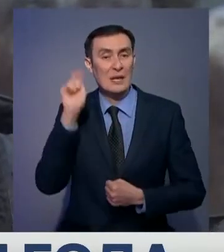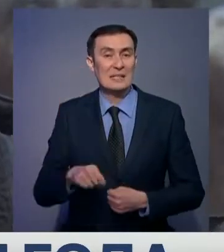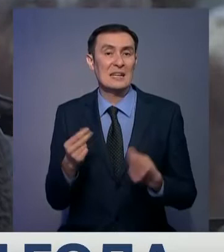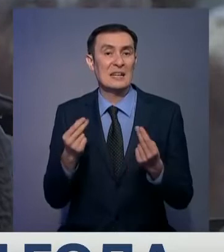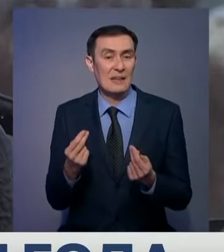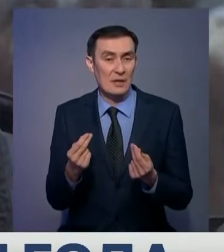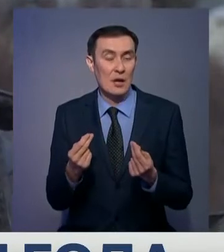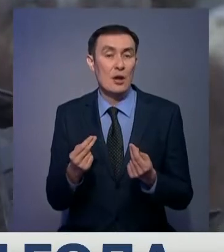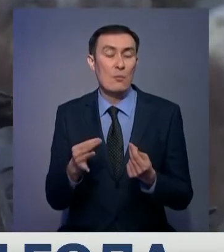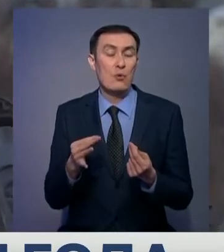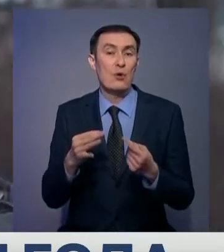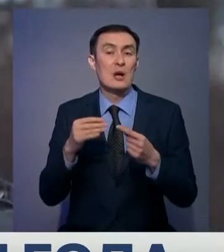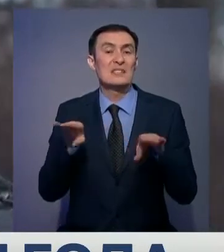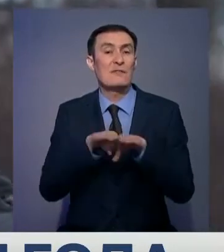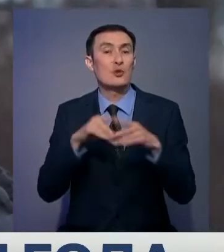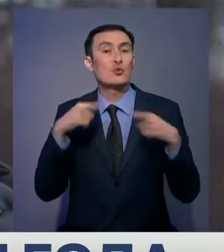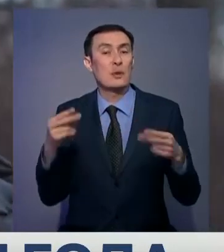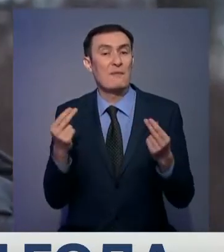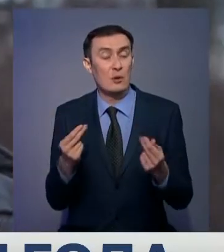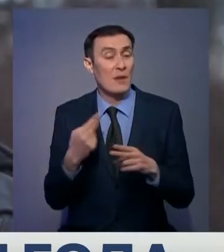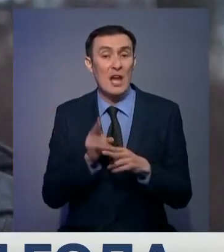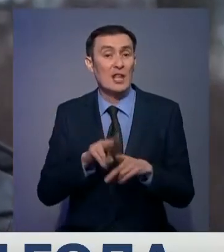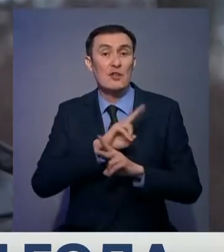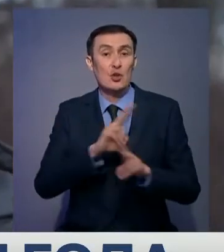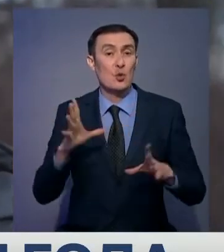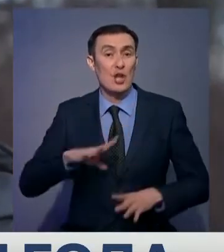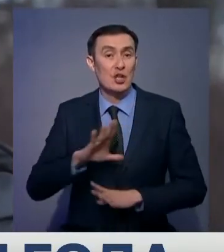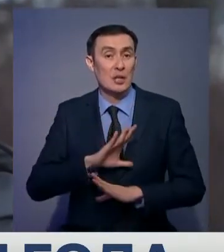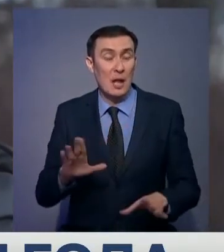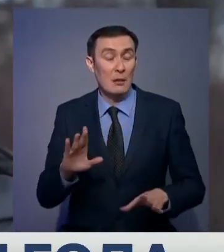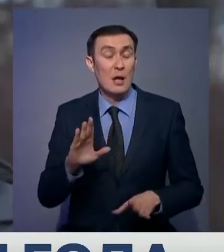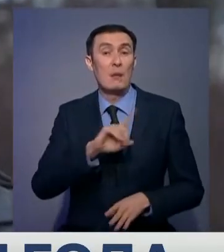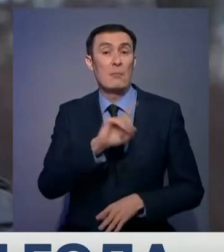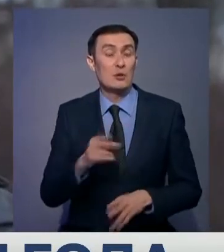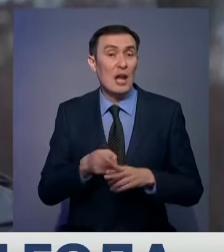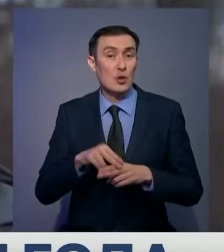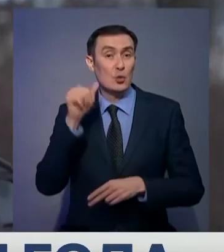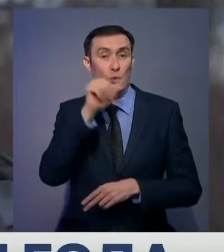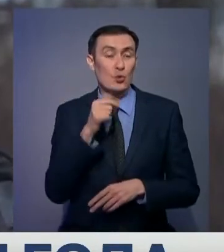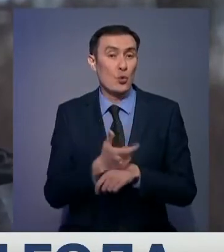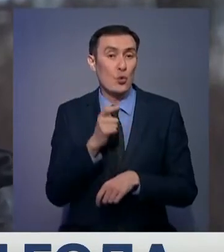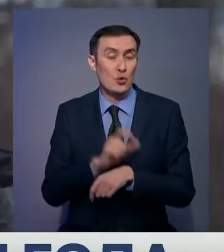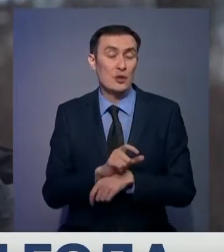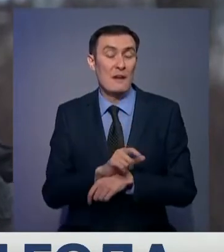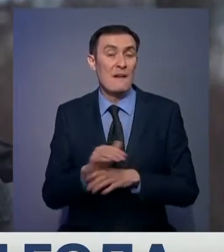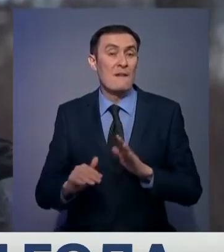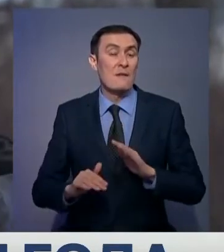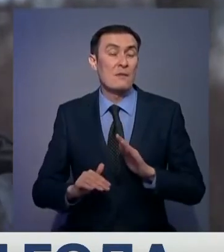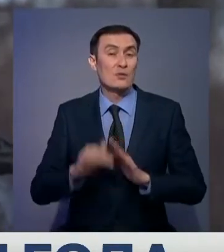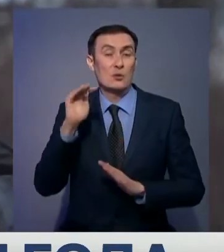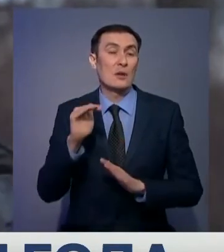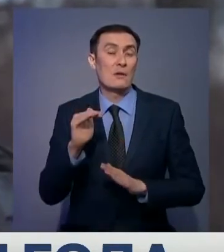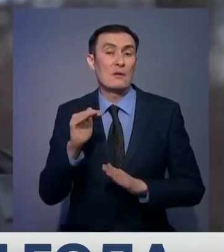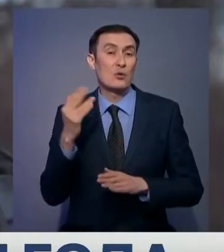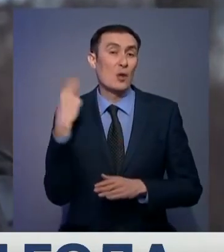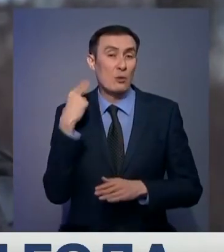гривни, по отношению к твердым валютам. Этого никто не ожидал из аналитиков, потому что этот год очень высокий по уровню внешних